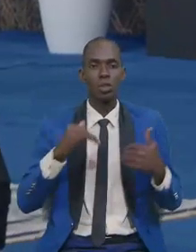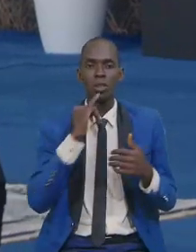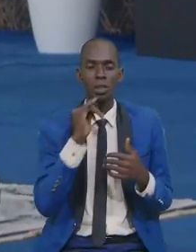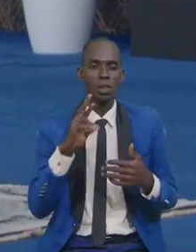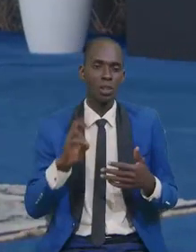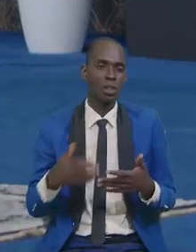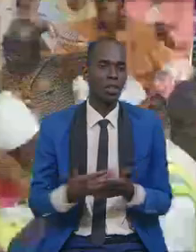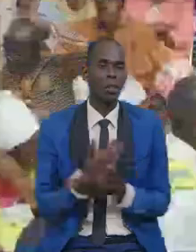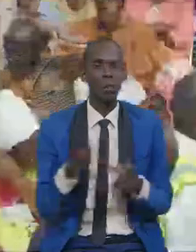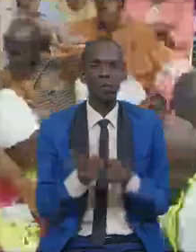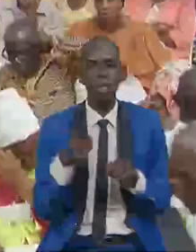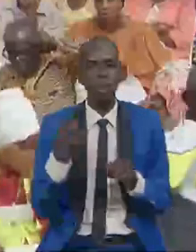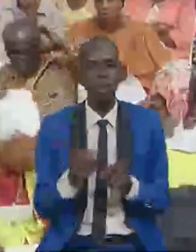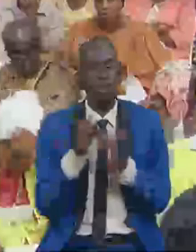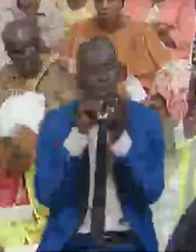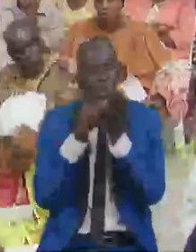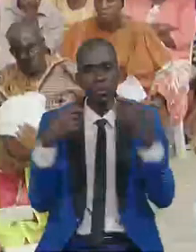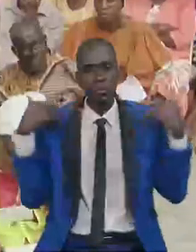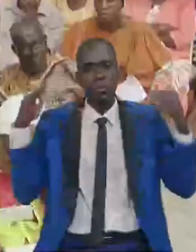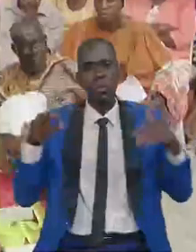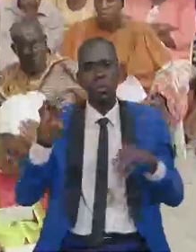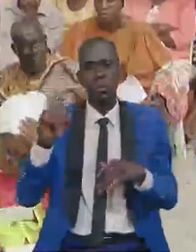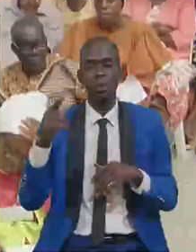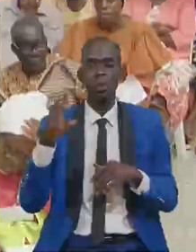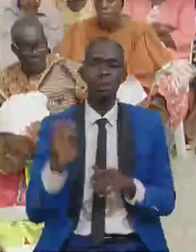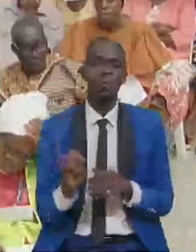renouvelée comme l'aigle. Amen.